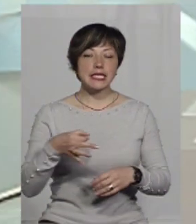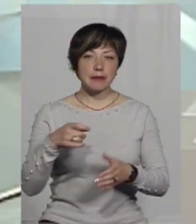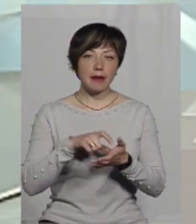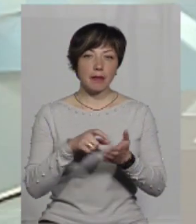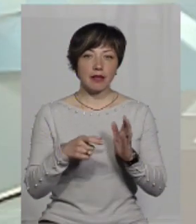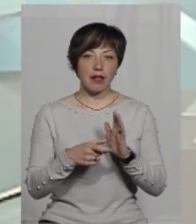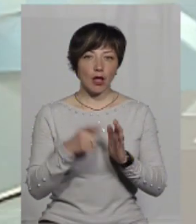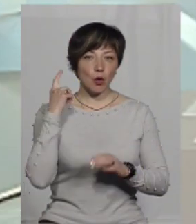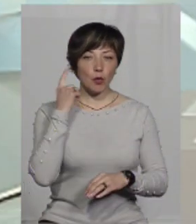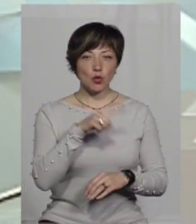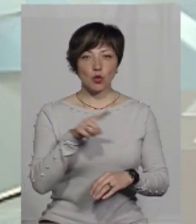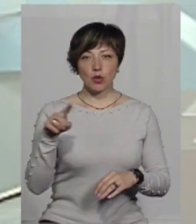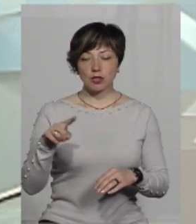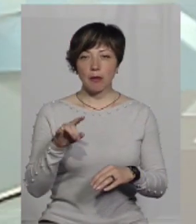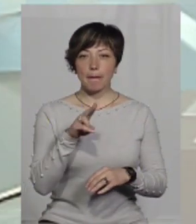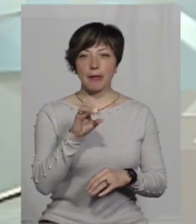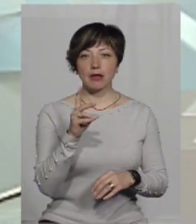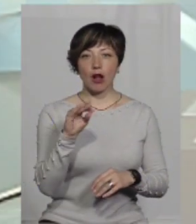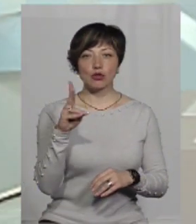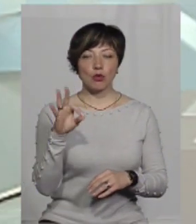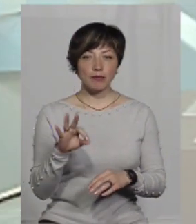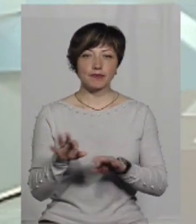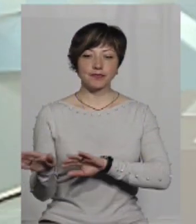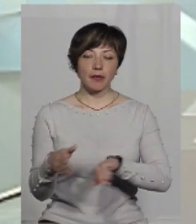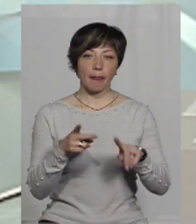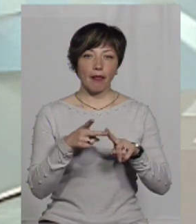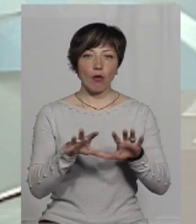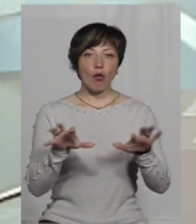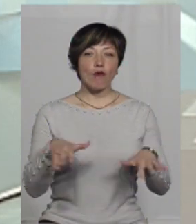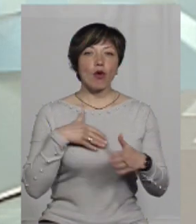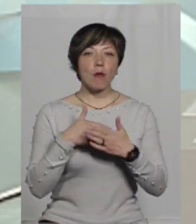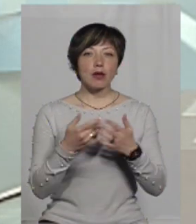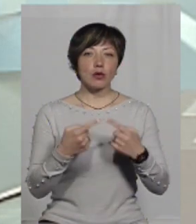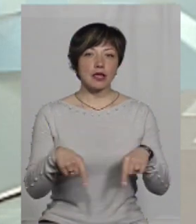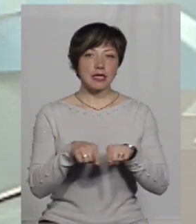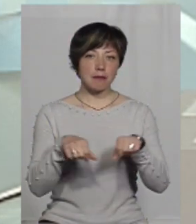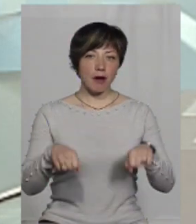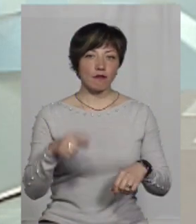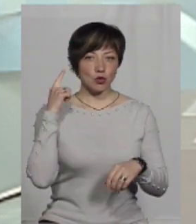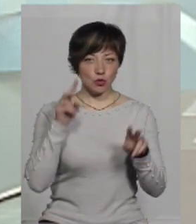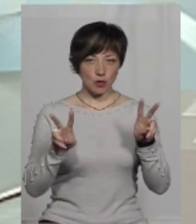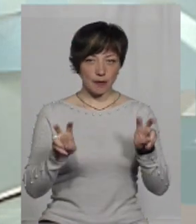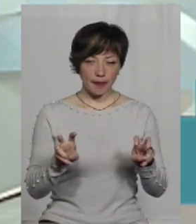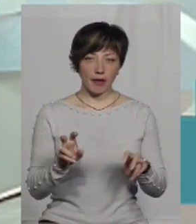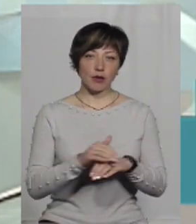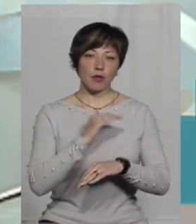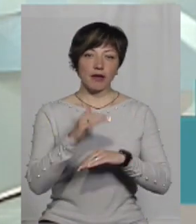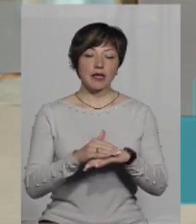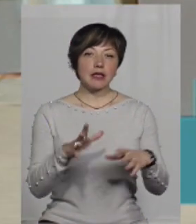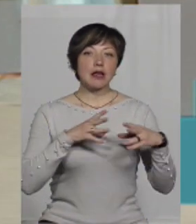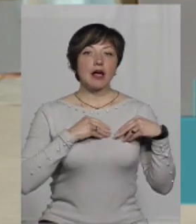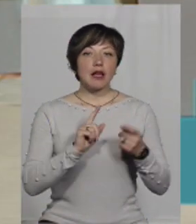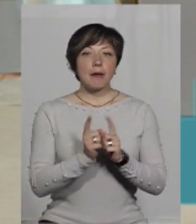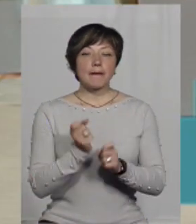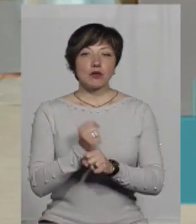кабінетом Людмилою Петрашко та головою громадської організації «Право чути» Оленою Коломієць. Добрий вечір. Добрий вечір. Ми із